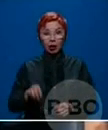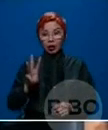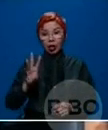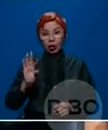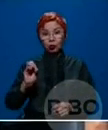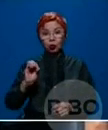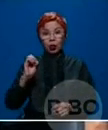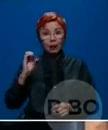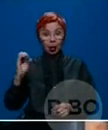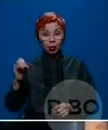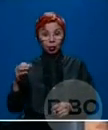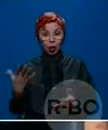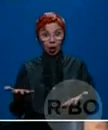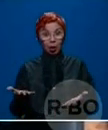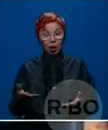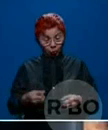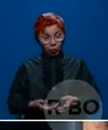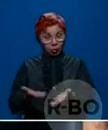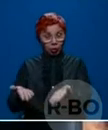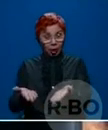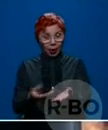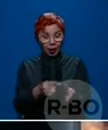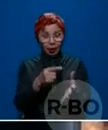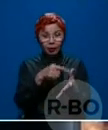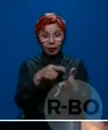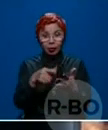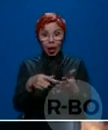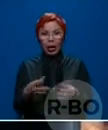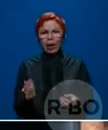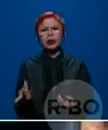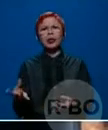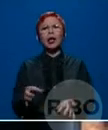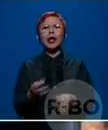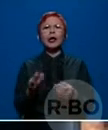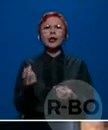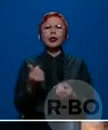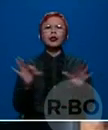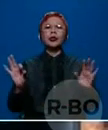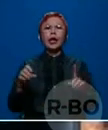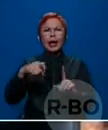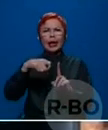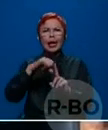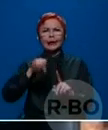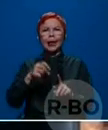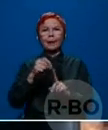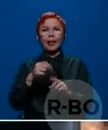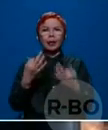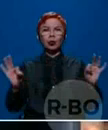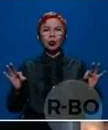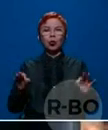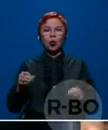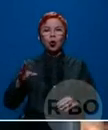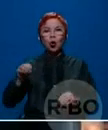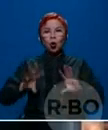Bahkan mereka itu dikasih beberapa bebas gratis pemegang KJP gratis buruh dengan